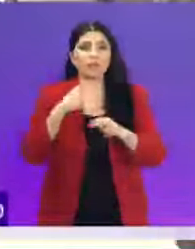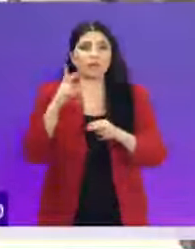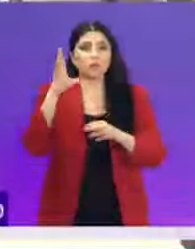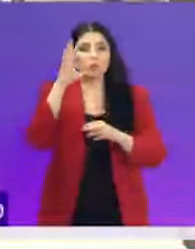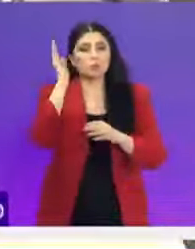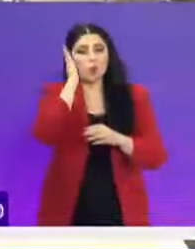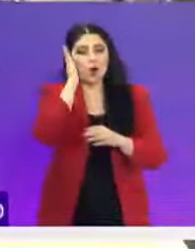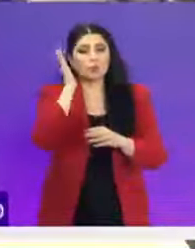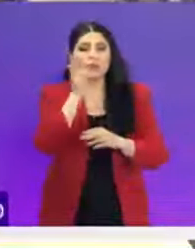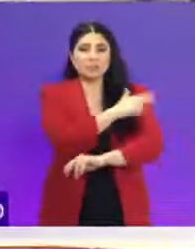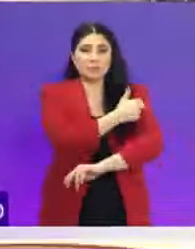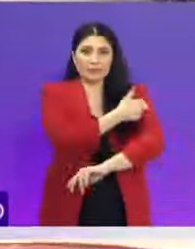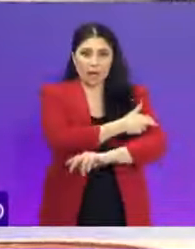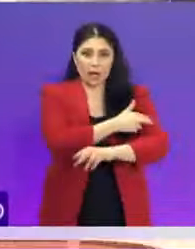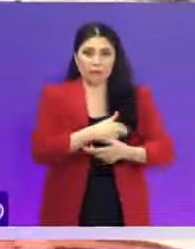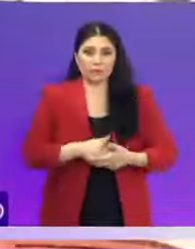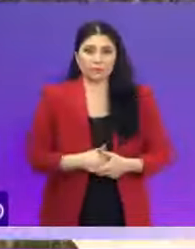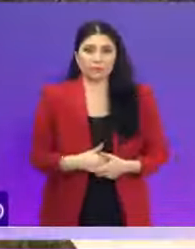fi expuși